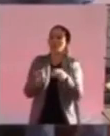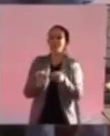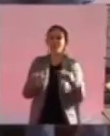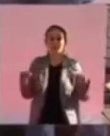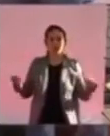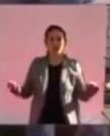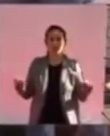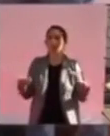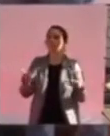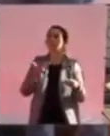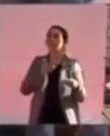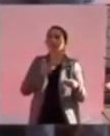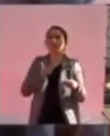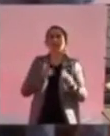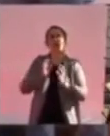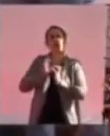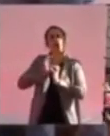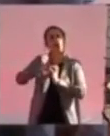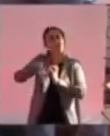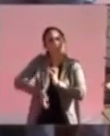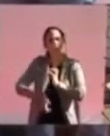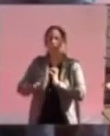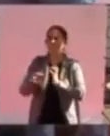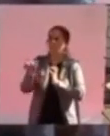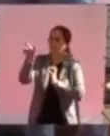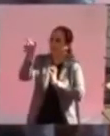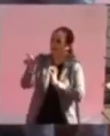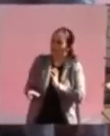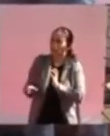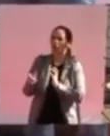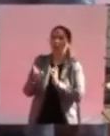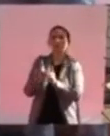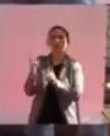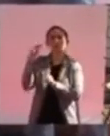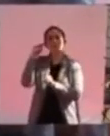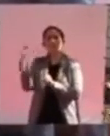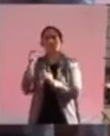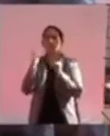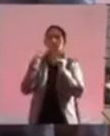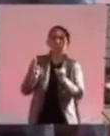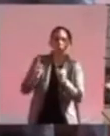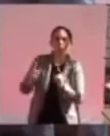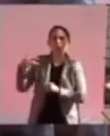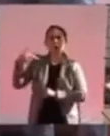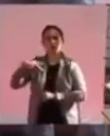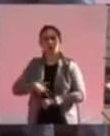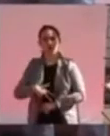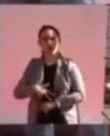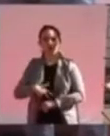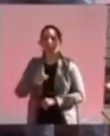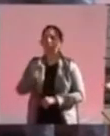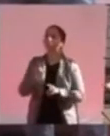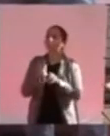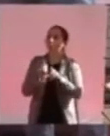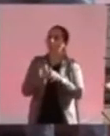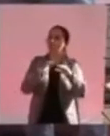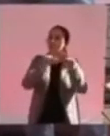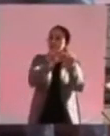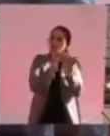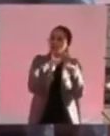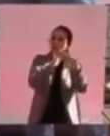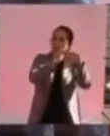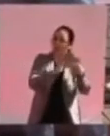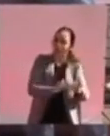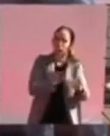bio psico sociale della persona ma anche come il fattore protettivo per gli operatori sanitari dallo